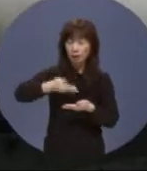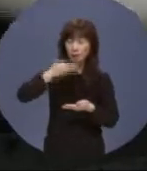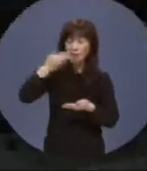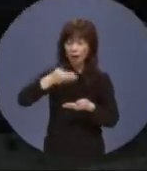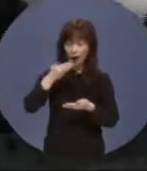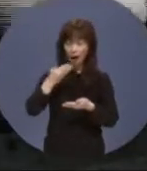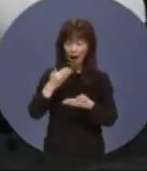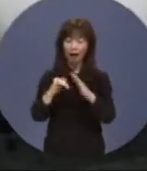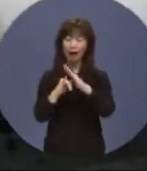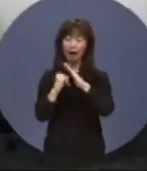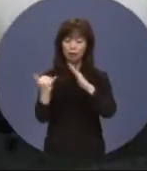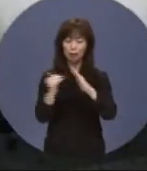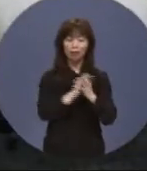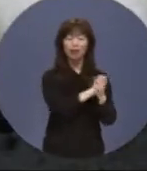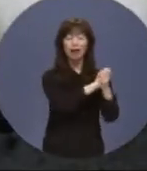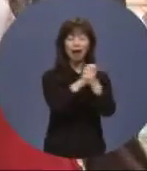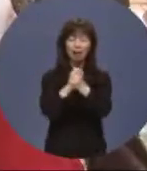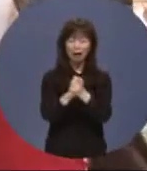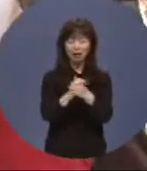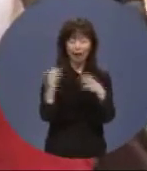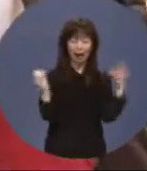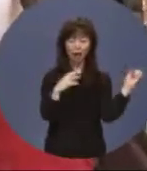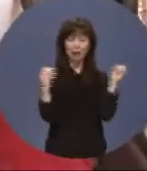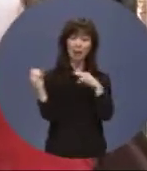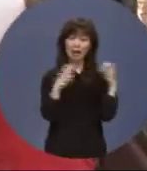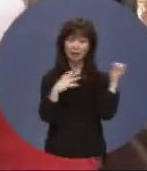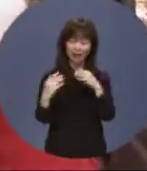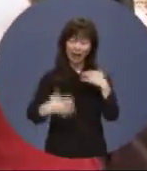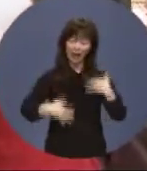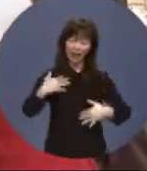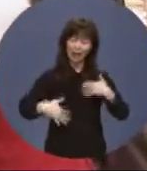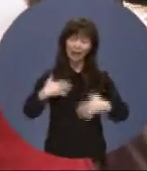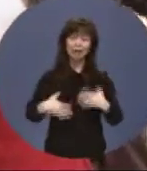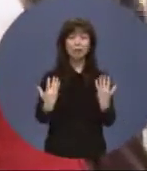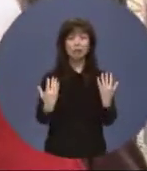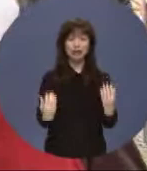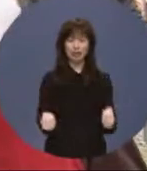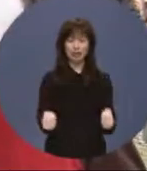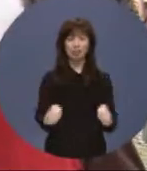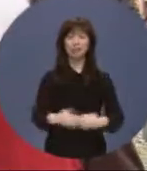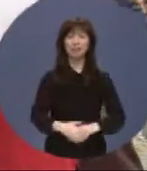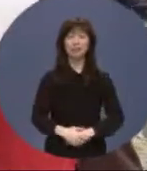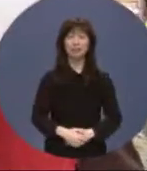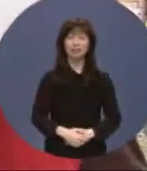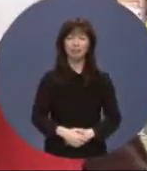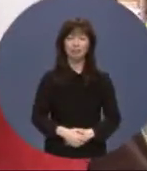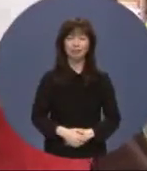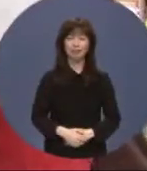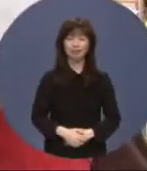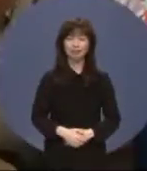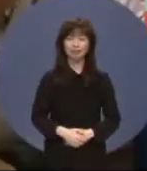ら家族や仲間同士で楽しいひとときを過ごしていました。